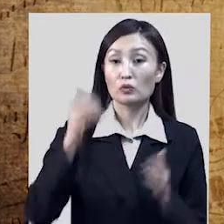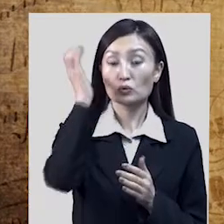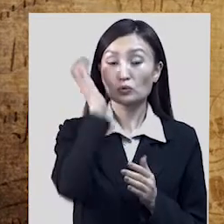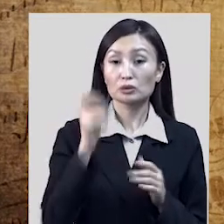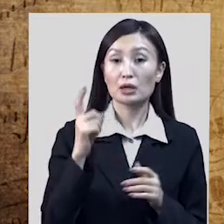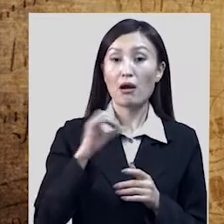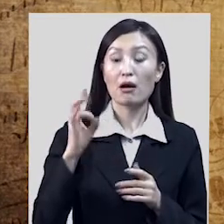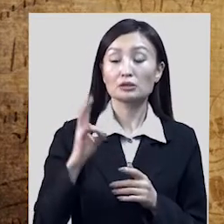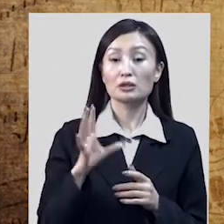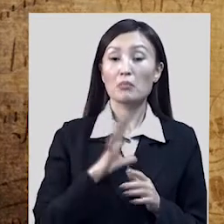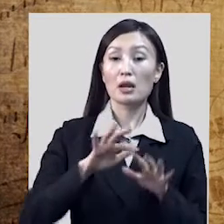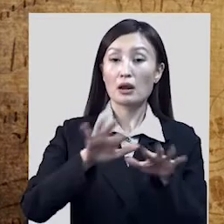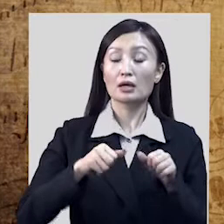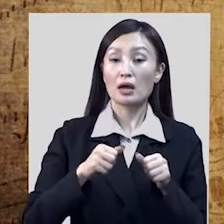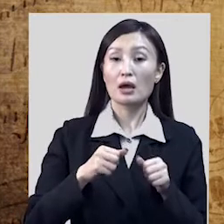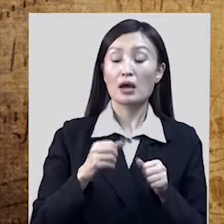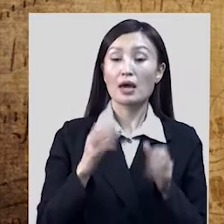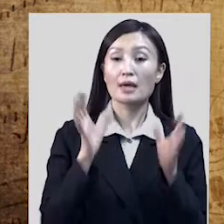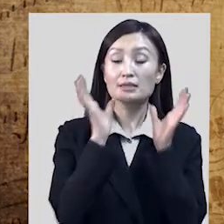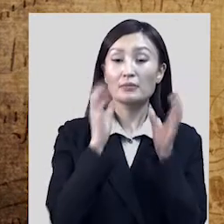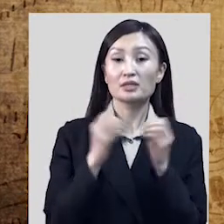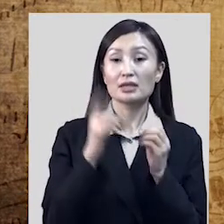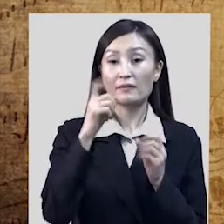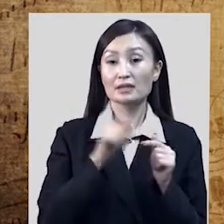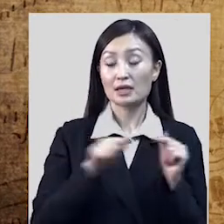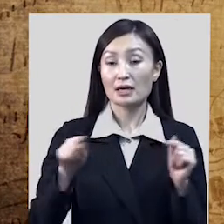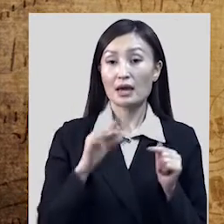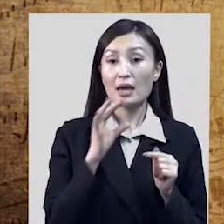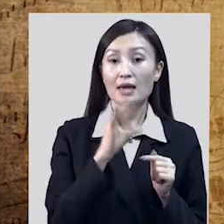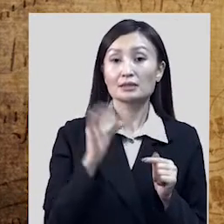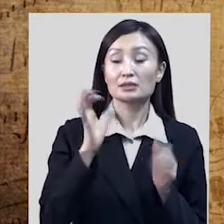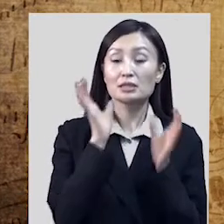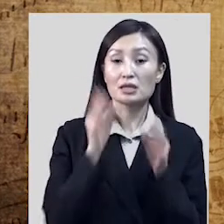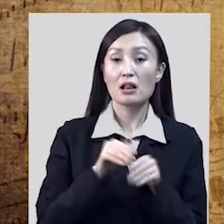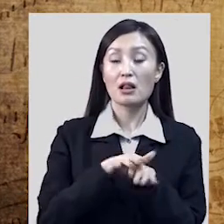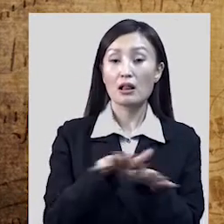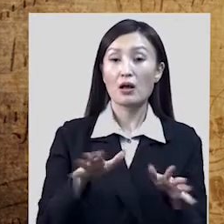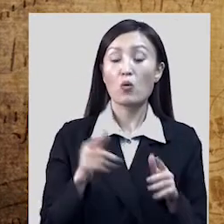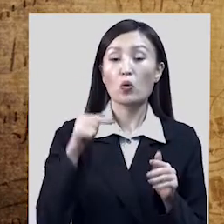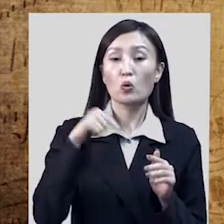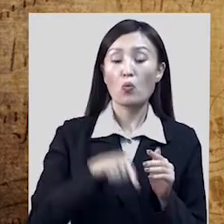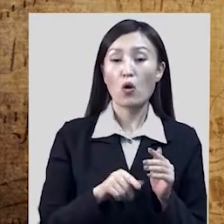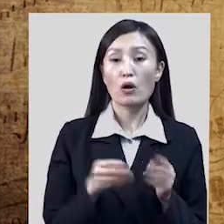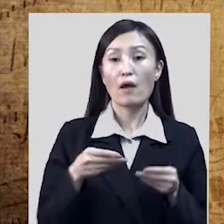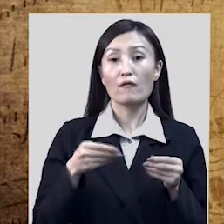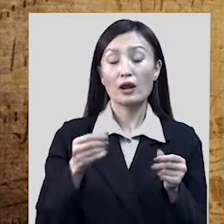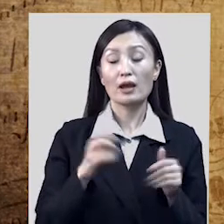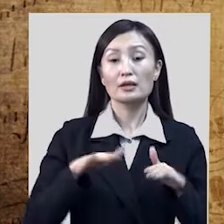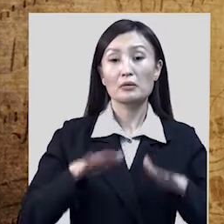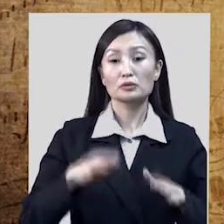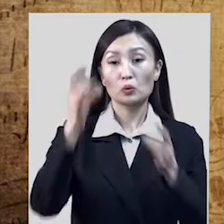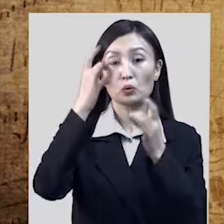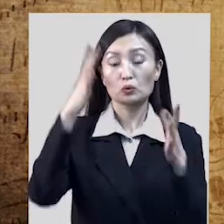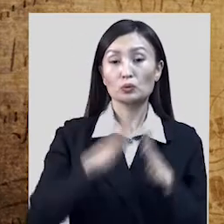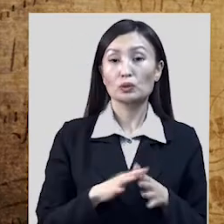ханств были обращены в ислам 10 веке исламизация региона оказало глубокое влияние на местные культуры в регионе